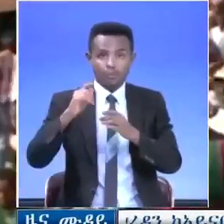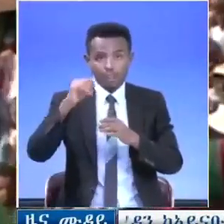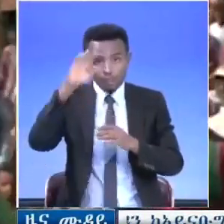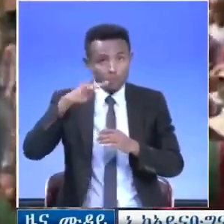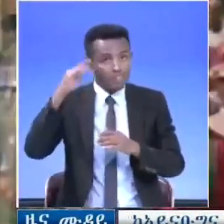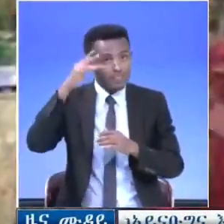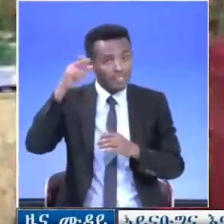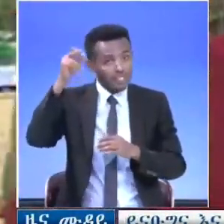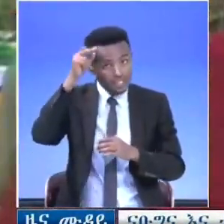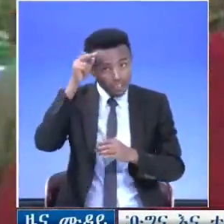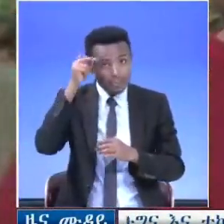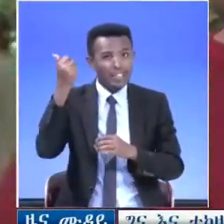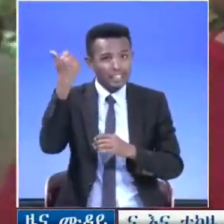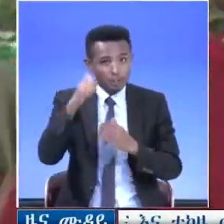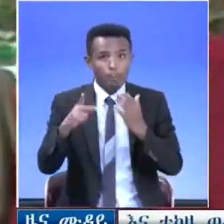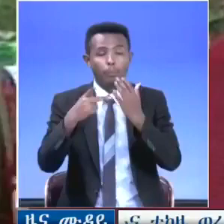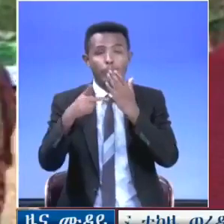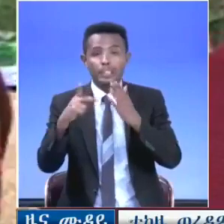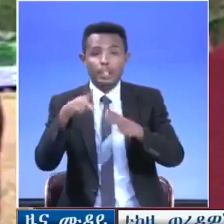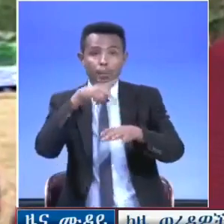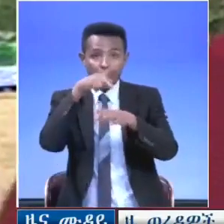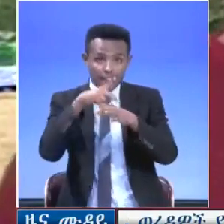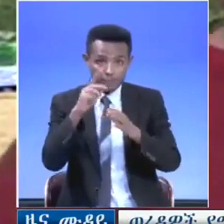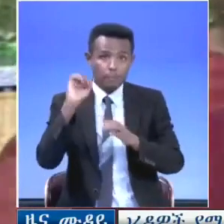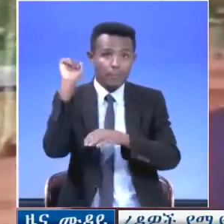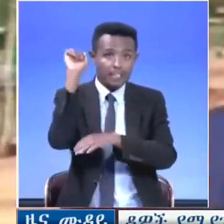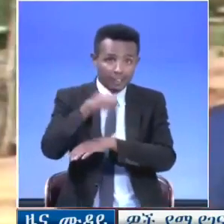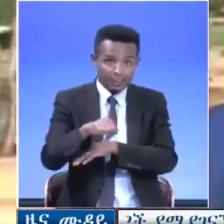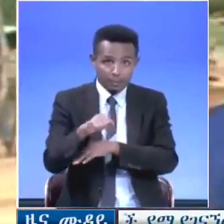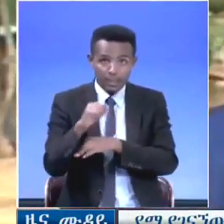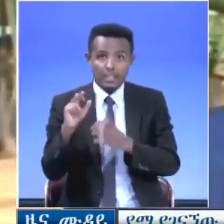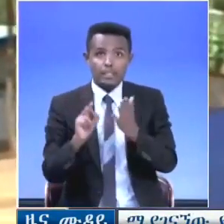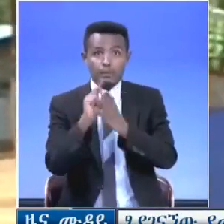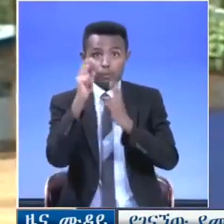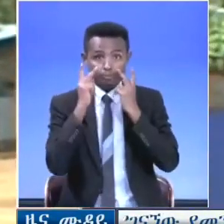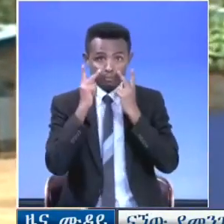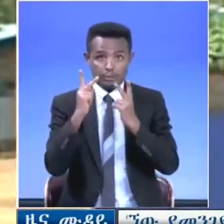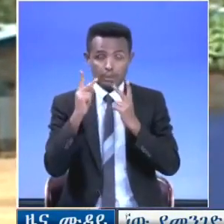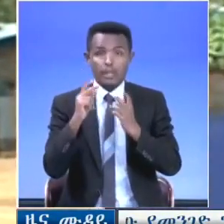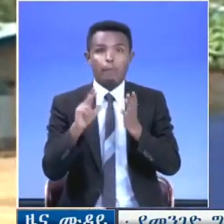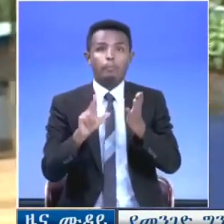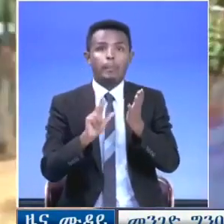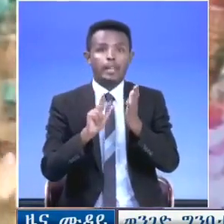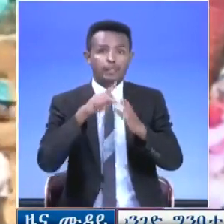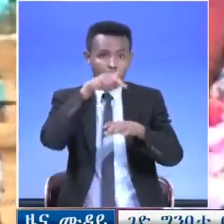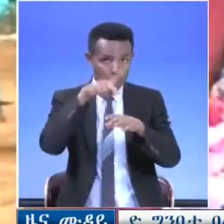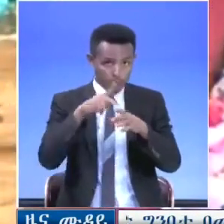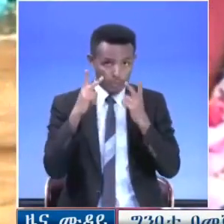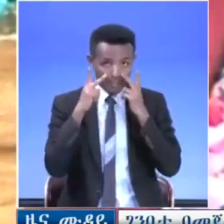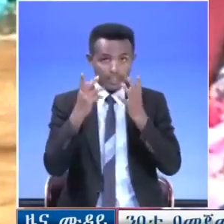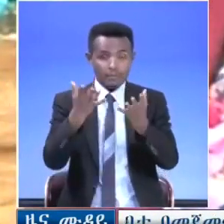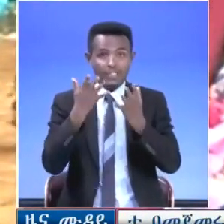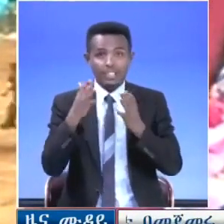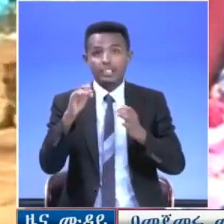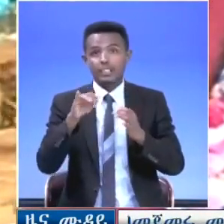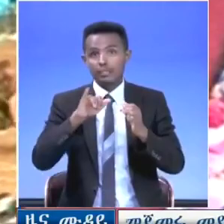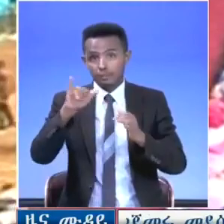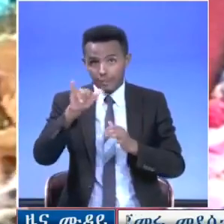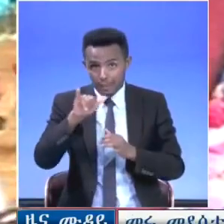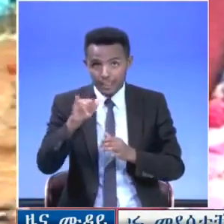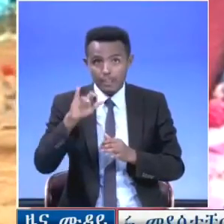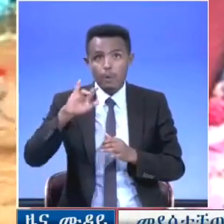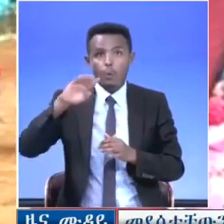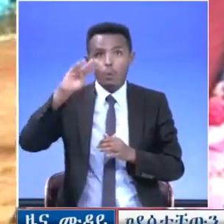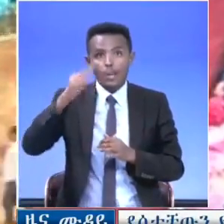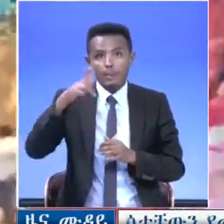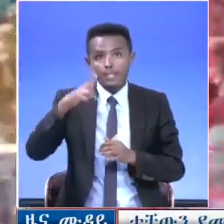የፖለቲካ ፓርቲ ያሸንፍ በአገሪቱ ዲሞክራሲያዊ ስርዓት ተገንብቶ ማየት ፓርቲያቸው እንደሚፈልግ ተናግረዋል። በተመሳሳይ ዜና በዋገምራ ብሔረሰብ